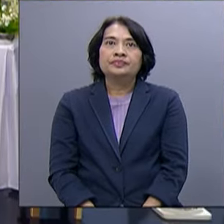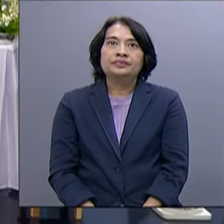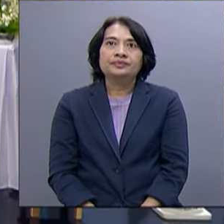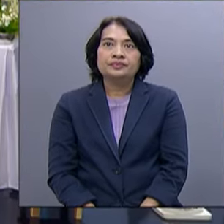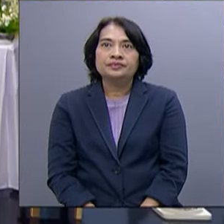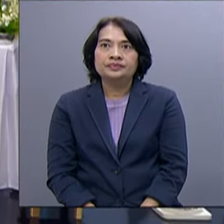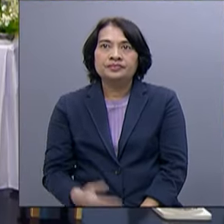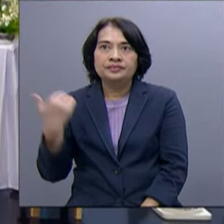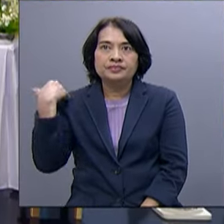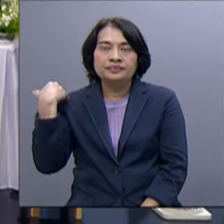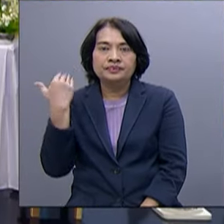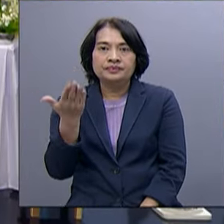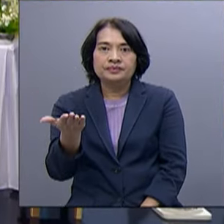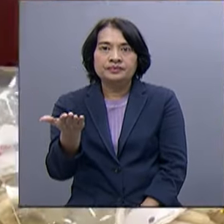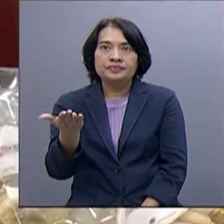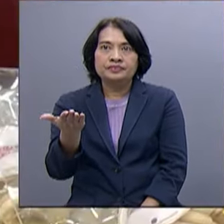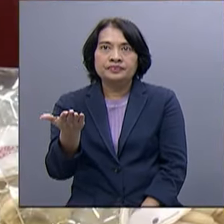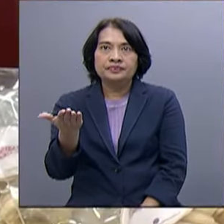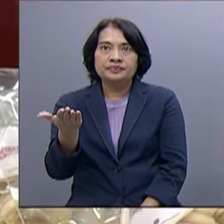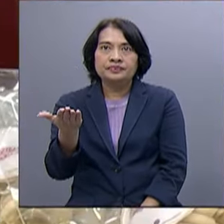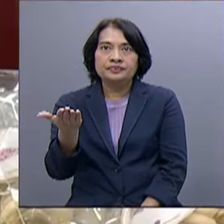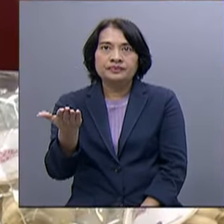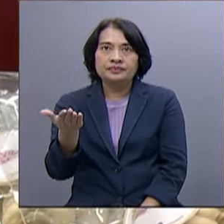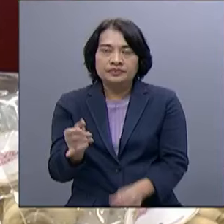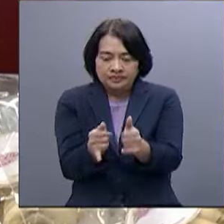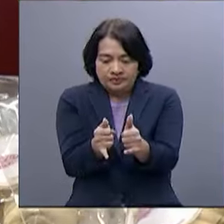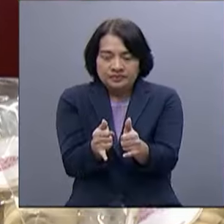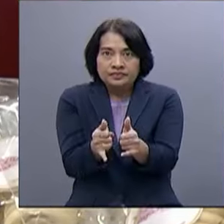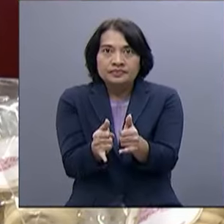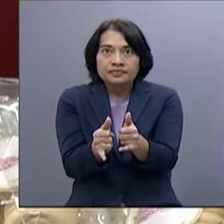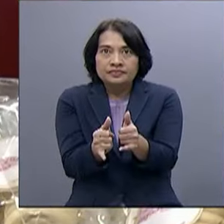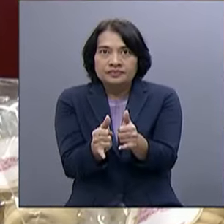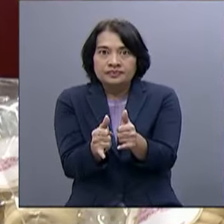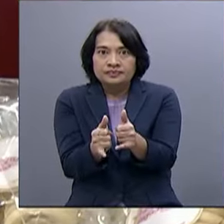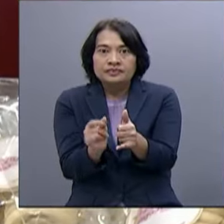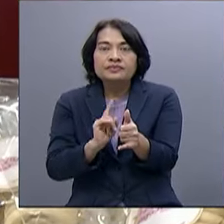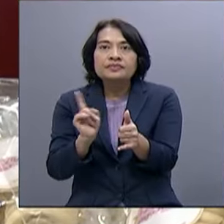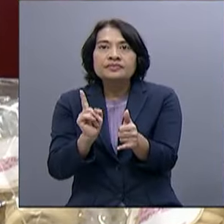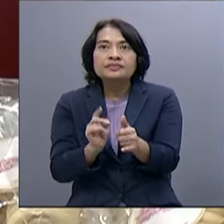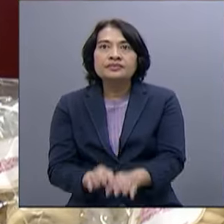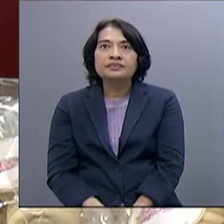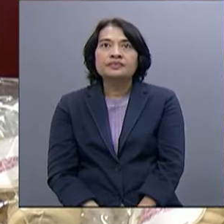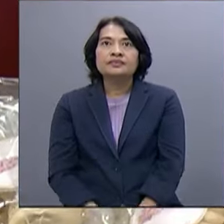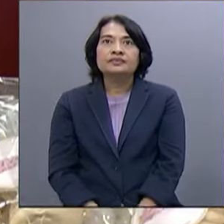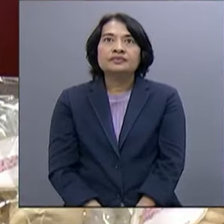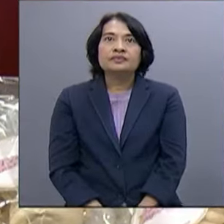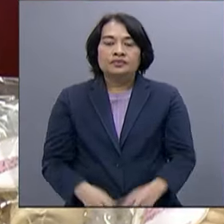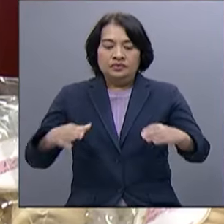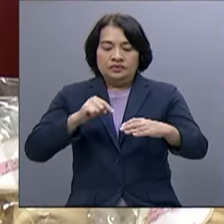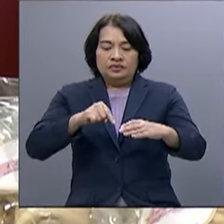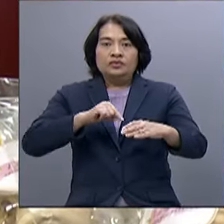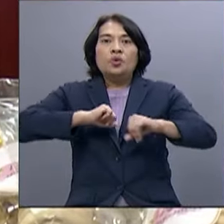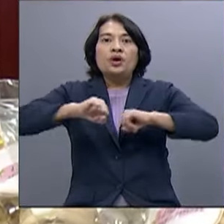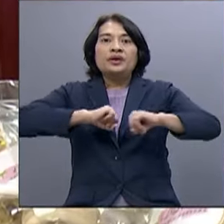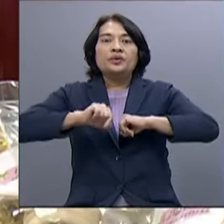คู่ยักษ์คู่อยู่ตรงนี ้เห็นตรงนั้นคืออะไรครับท่านฮะ อันนี้เป็นผลิตภัณฑ์ที่กลุ่มวัยรุ่นในพื้น